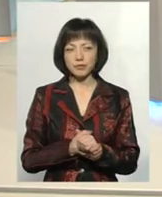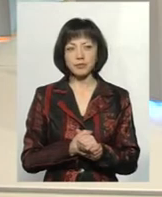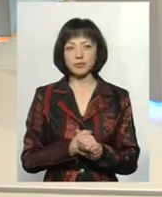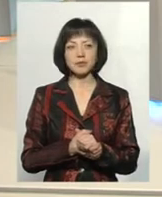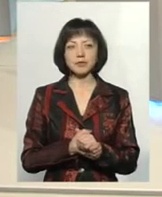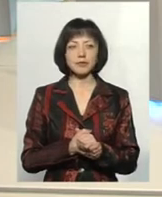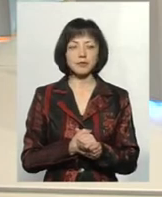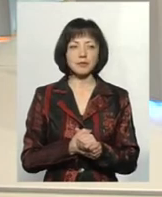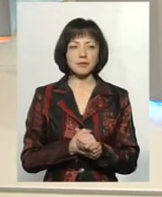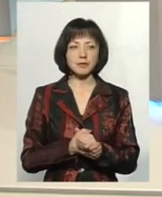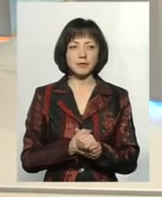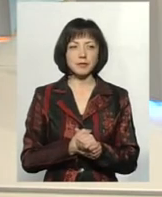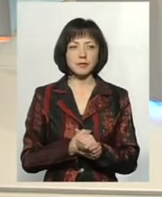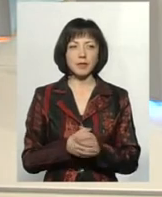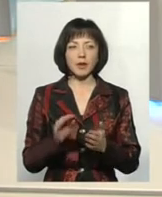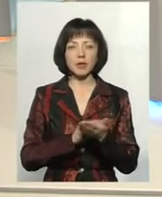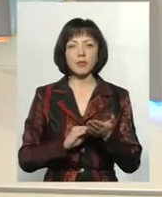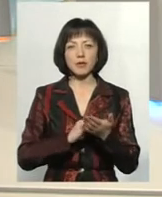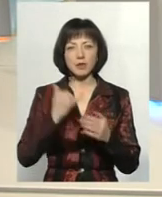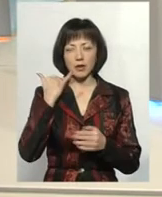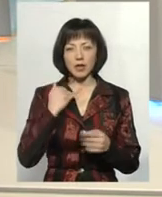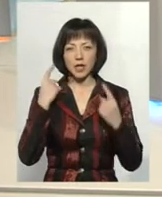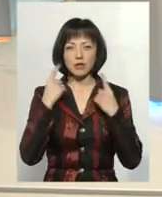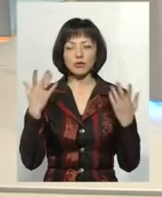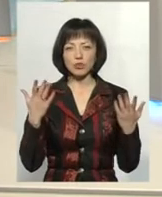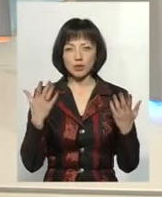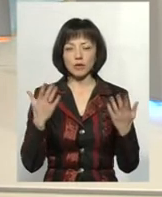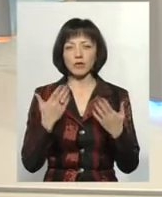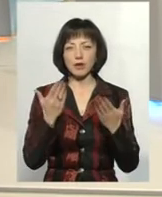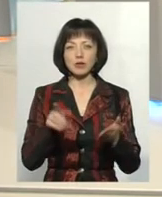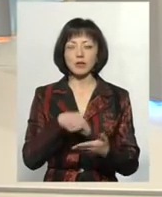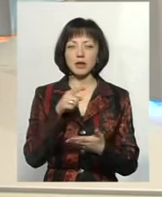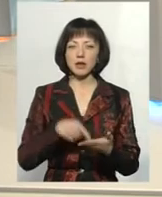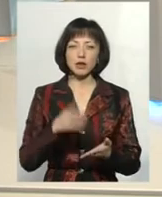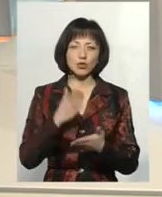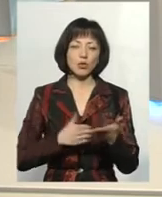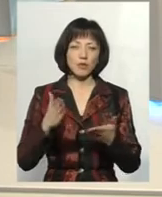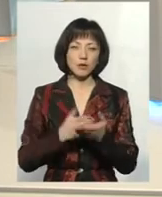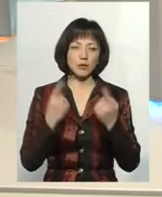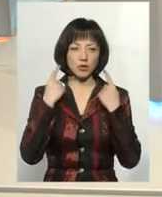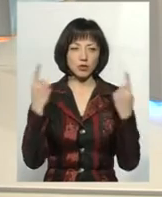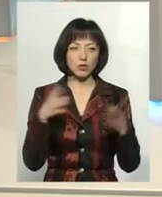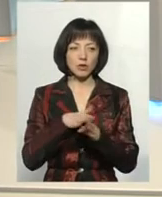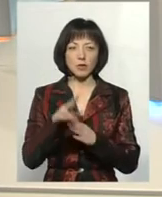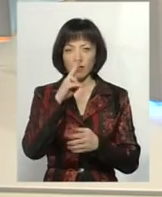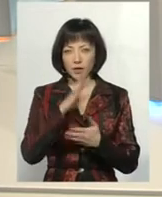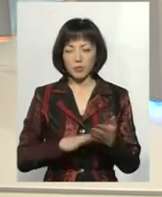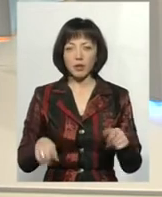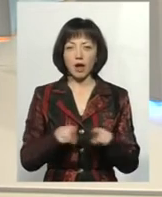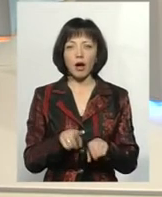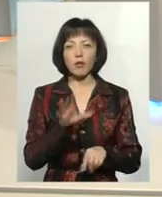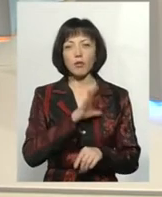Шановний глядач, передзвоніть, будь ласка, ще раз, тому що не чути, не чути ваше питання, зовсім не чути, абсолютно, вибачте, таке